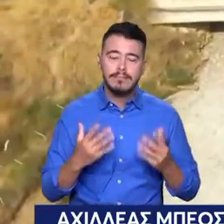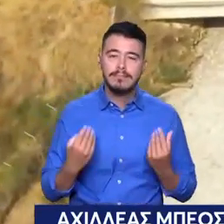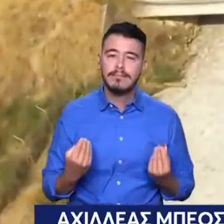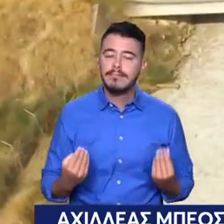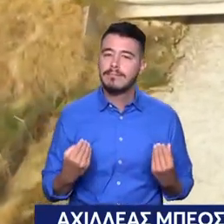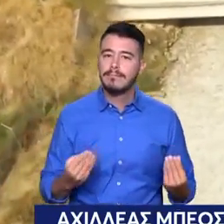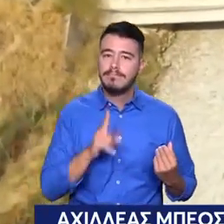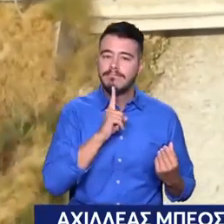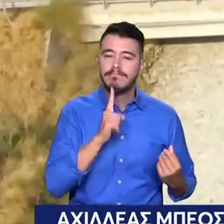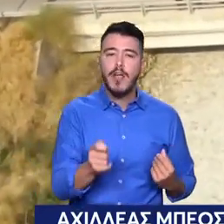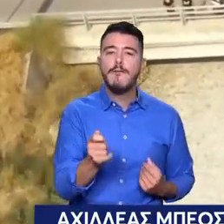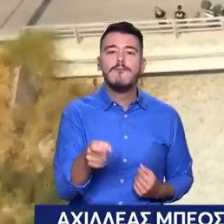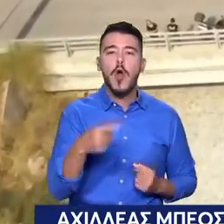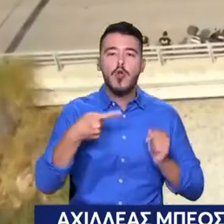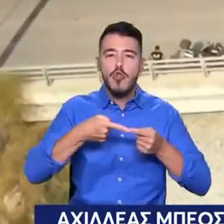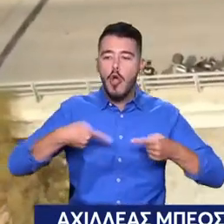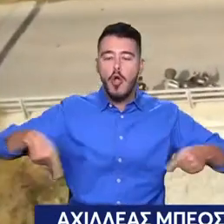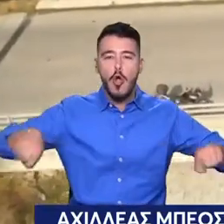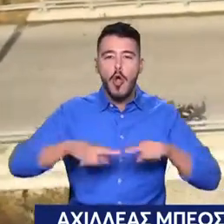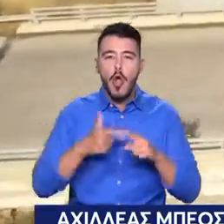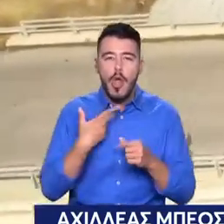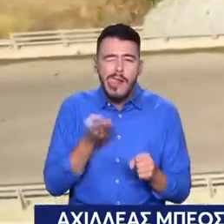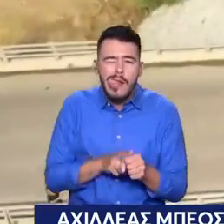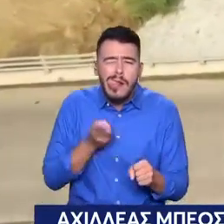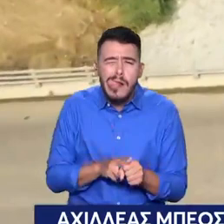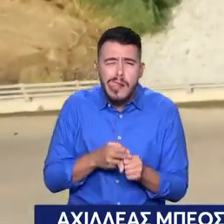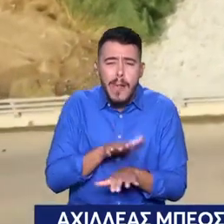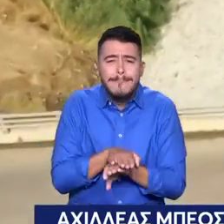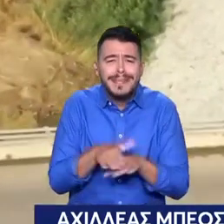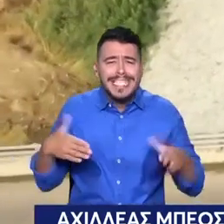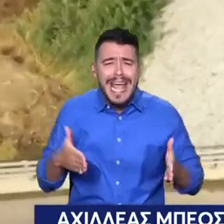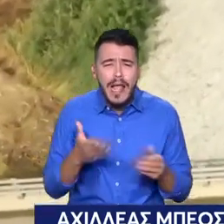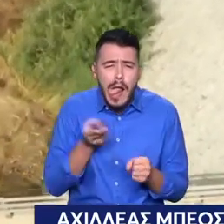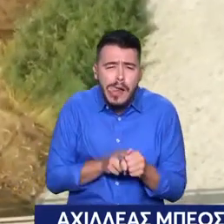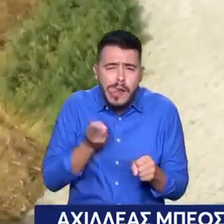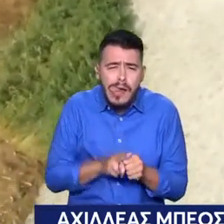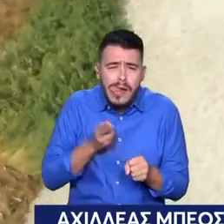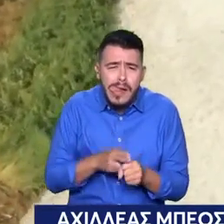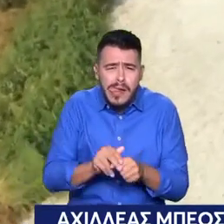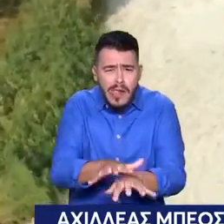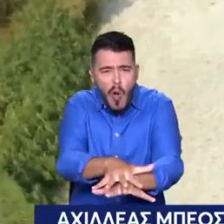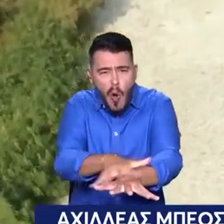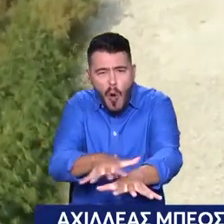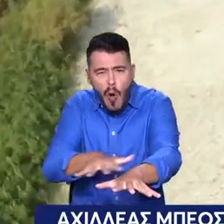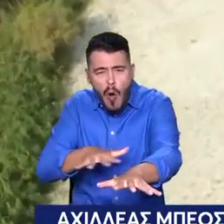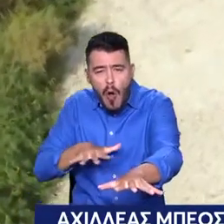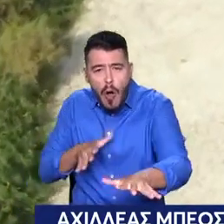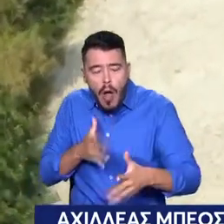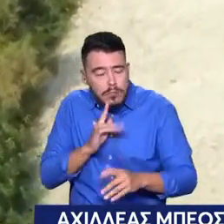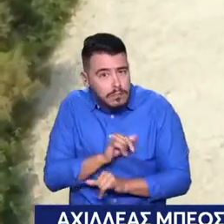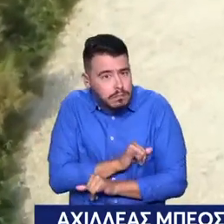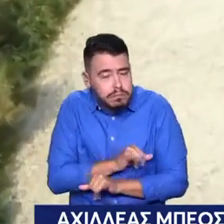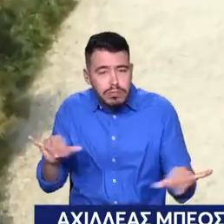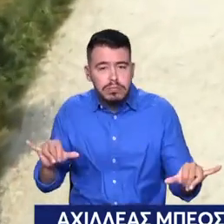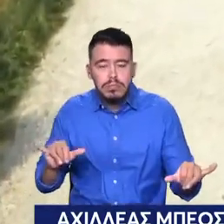συντελεστεί στην περιοχή με τα νεκρά ψάρια, είναι αδιανόητο. Έχει ήδη υπάρξει παρέμβαση του Αριουπάγου, αλλά εδώ υπάρχει ένα έγκλημα. Ένα